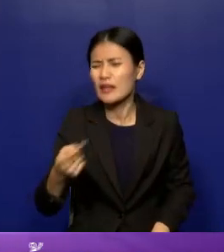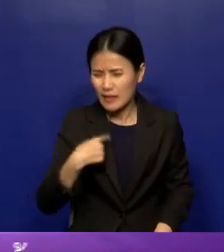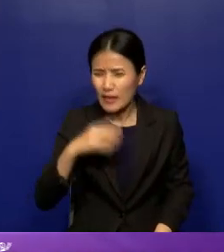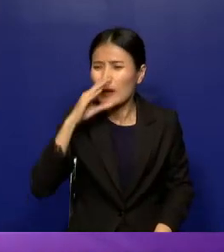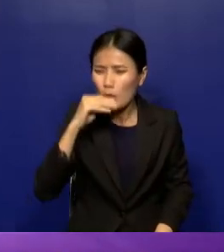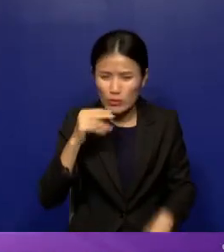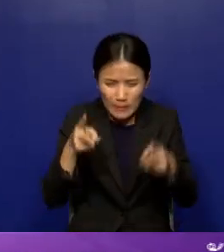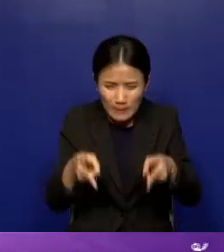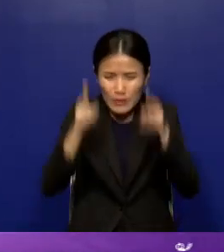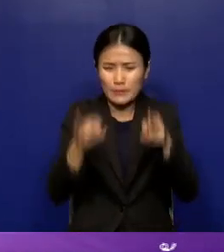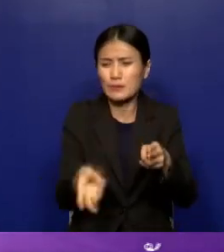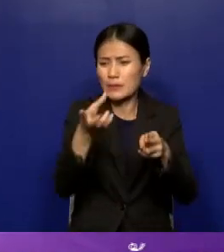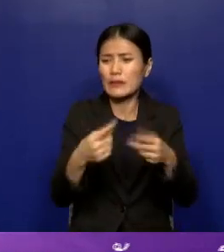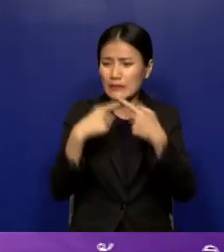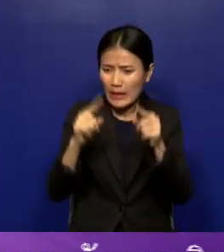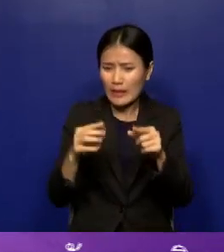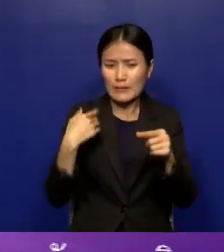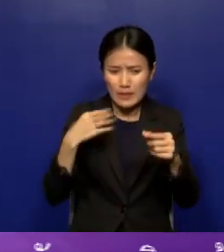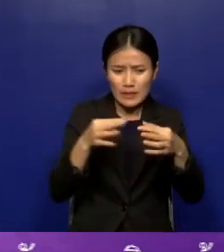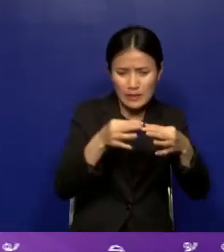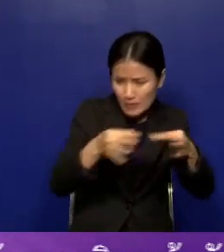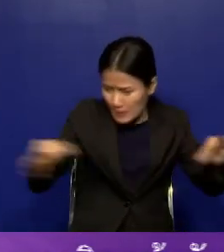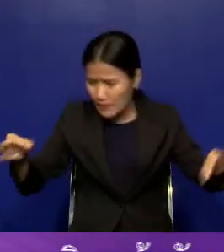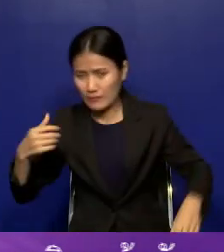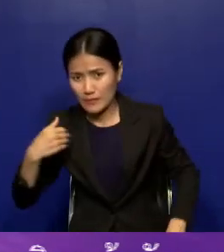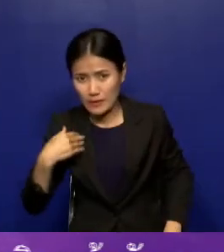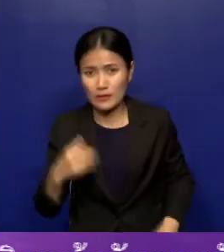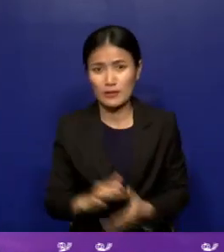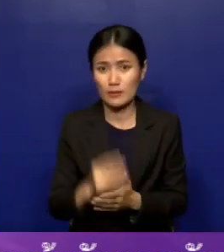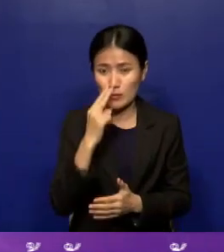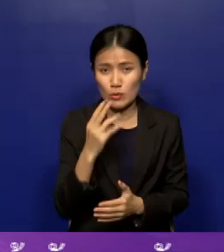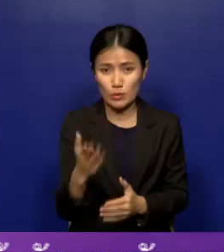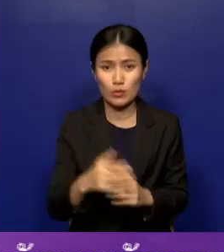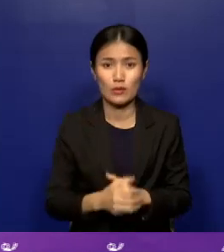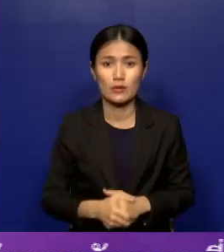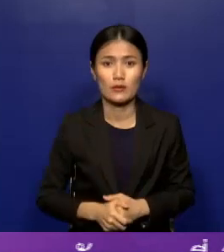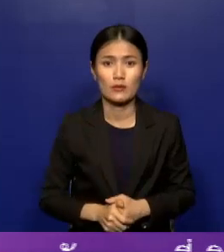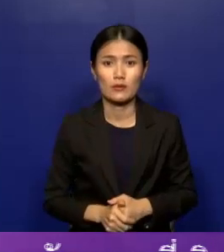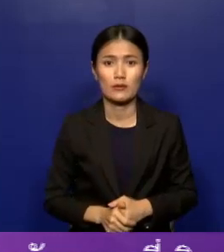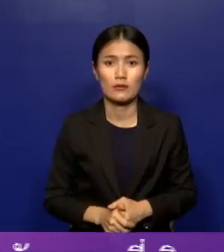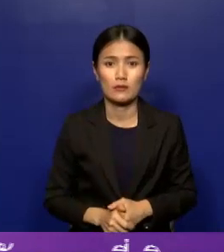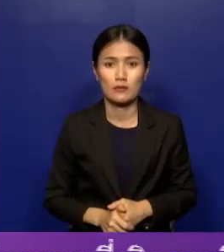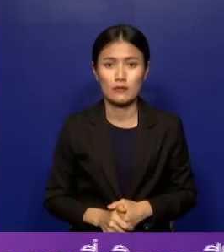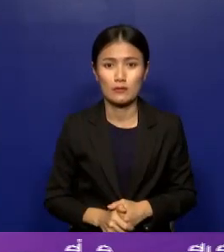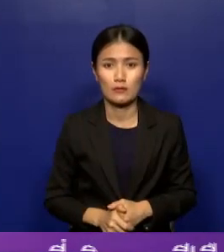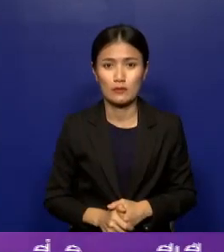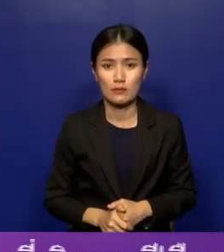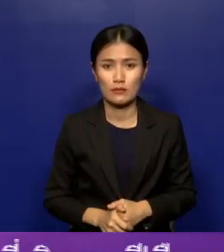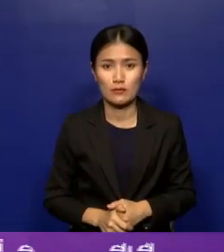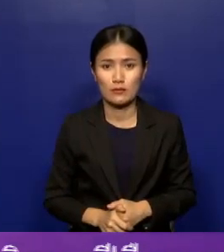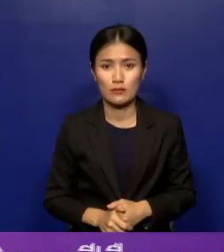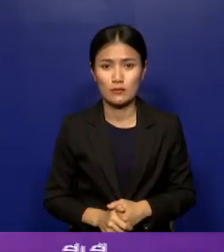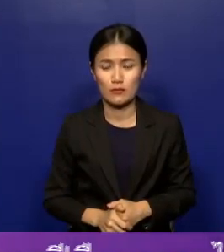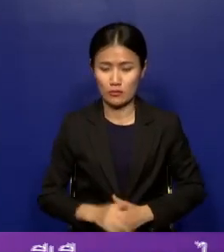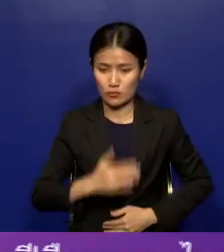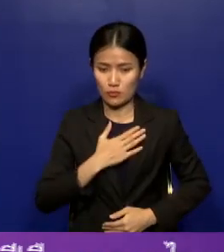านจะพูดอะไรต่อไปจากนี้มันน่าเชื่อถือหรือไม่ฟังนะครับ แต่ท่านเป็นทั้งนายกรัฐมนตรีเป็นทั้งรัฐมนตรีว่าการกระทรวงก